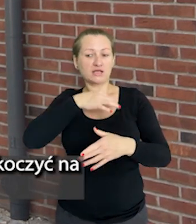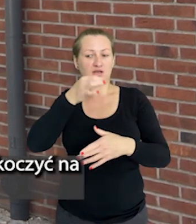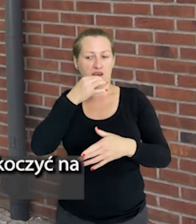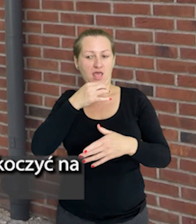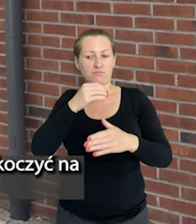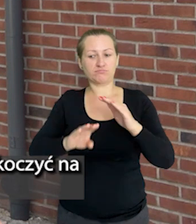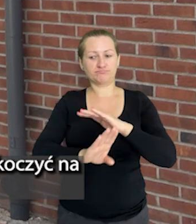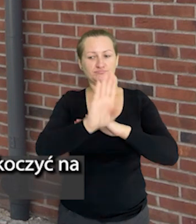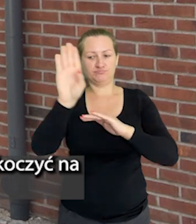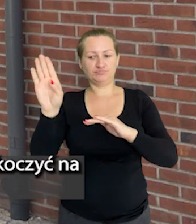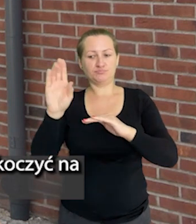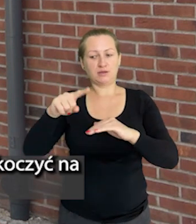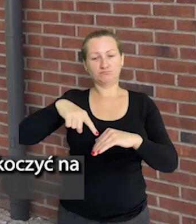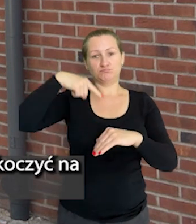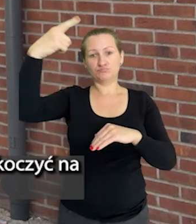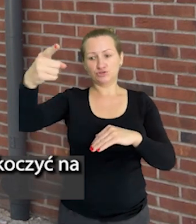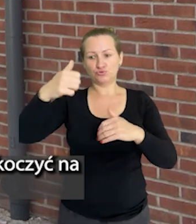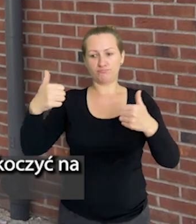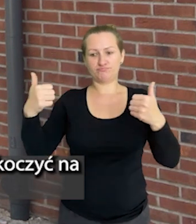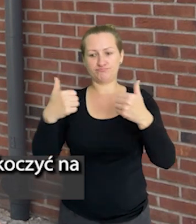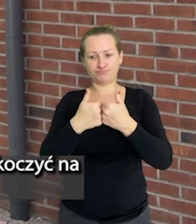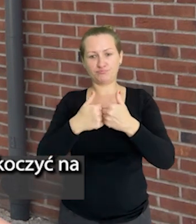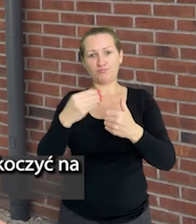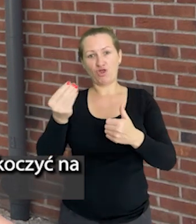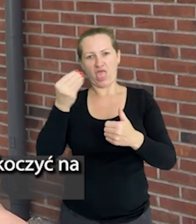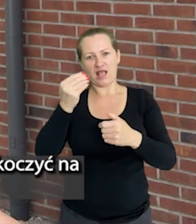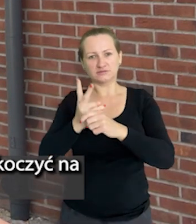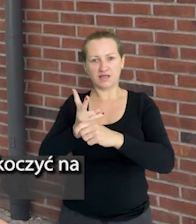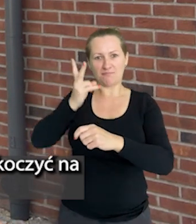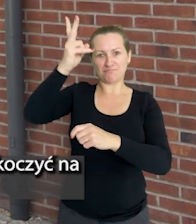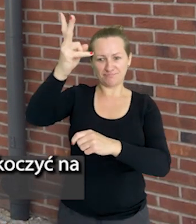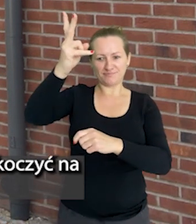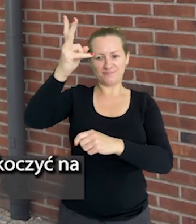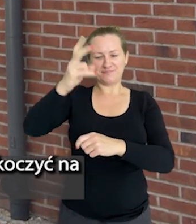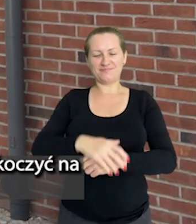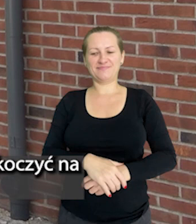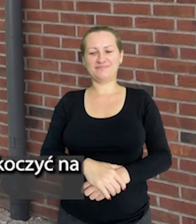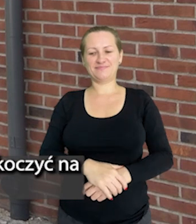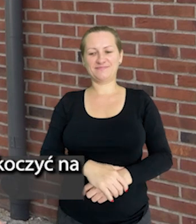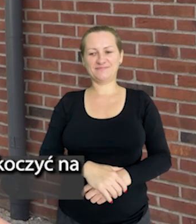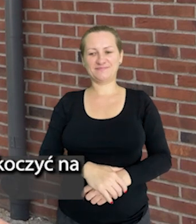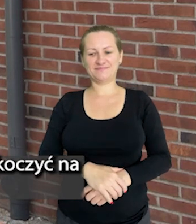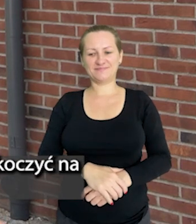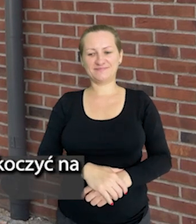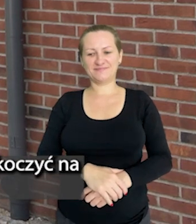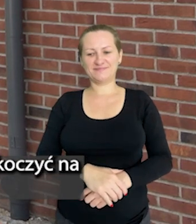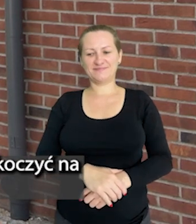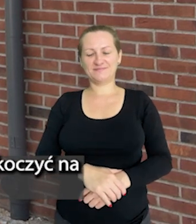może nie powtórzyć, ale lepiej się zaprezentować, jeszcze lepiej w przyszłym sezonie i wskoczyć na te